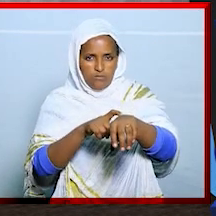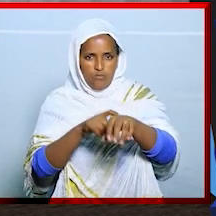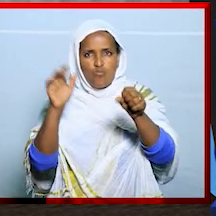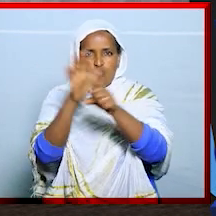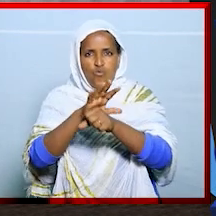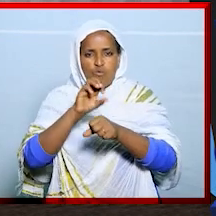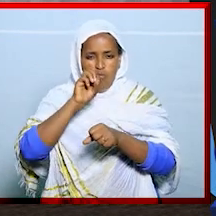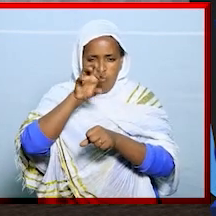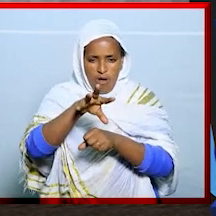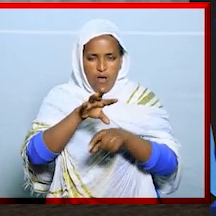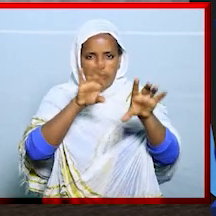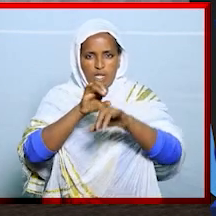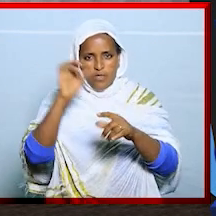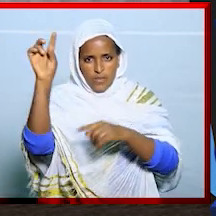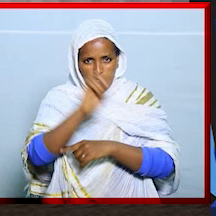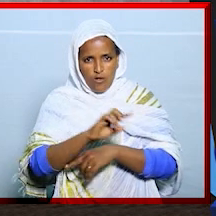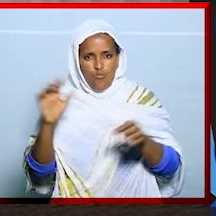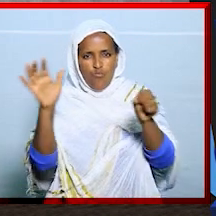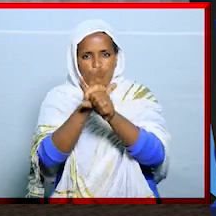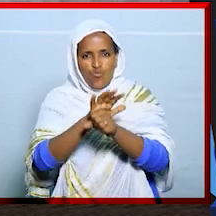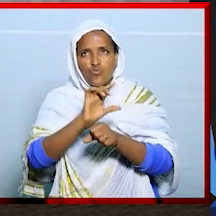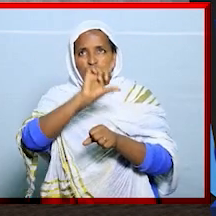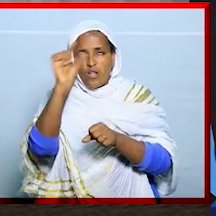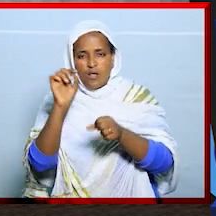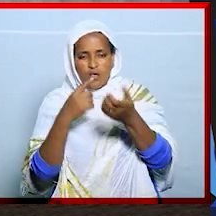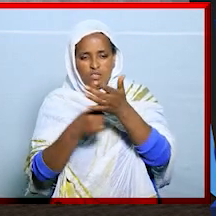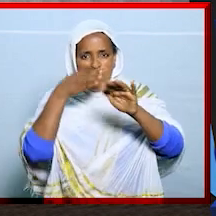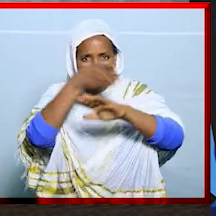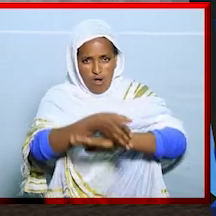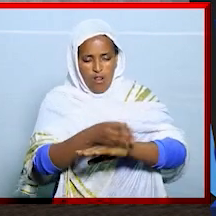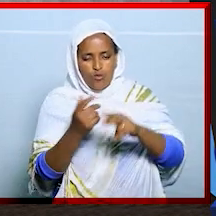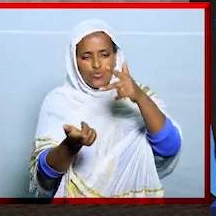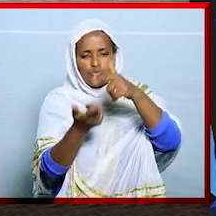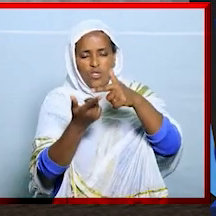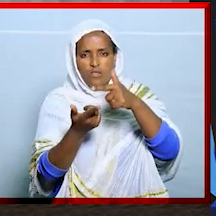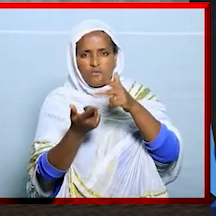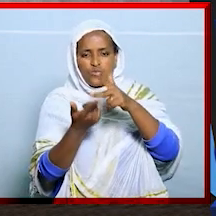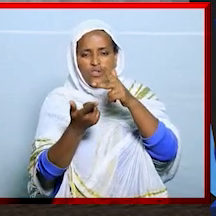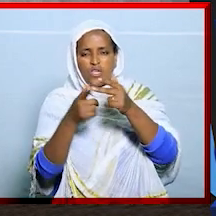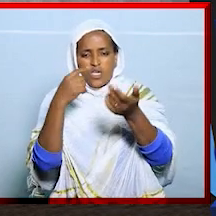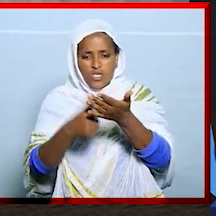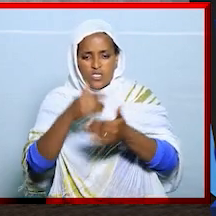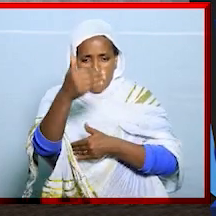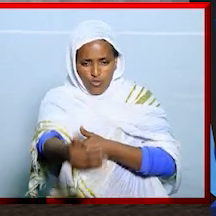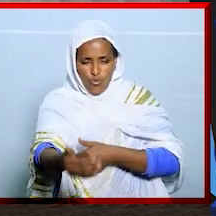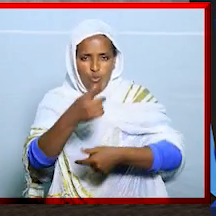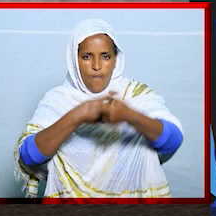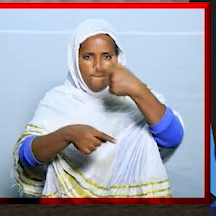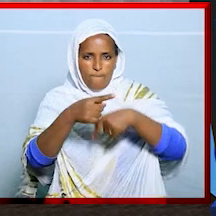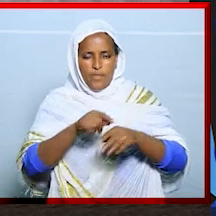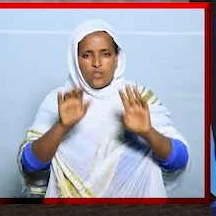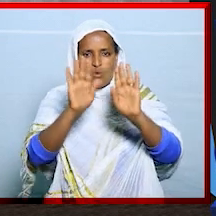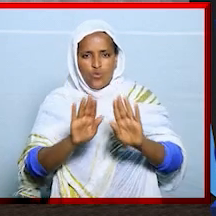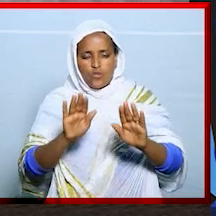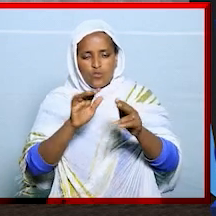ነው። ጨረቃ ሙሉ ሆና ሙሉ ጨረቃ የምትሆኑበት። ከዛ ሶስተኛ ደግሞ ከዚህ ቀጥሎ የሚመጣው